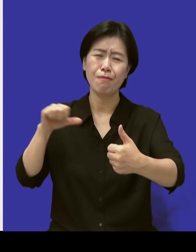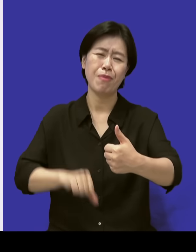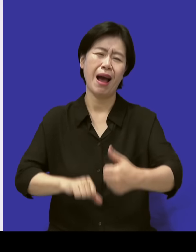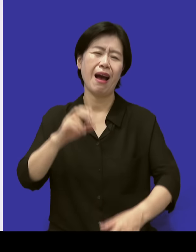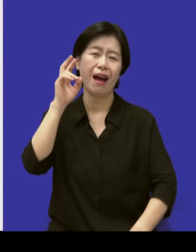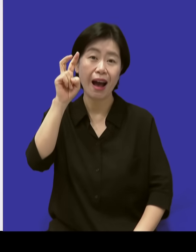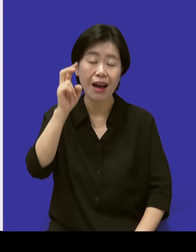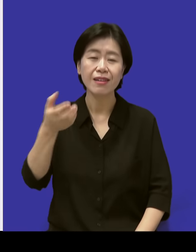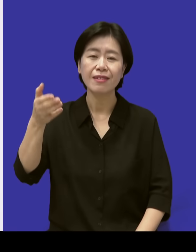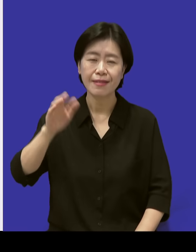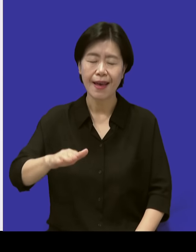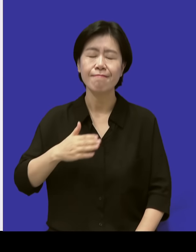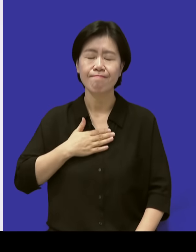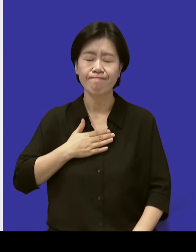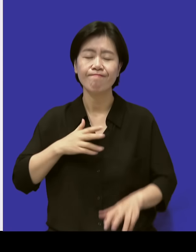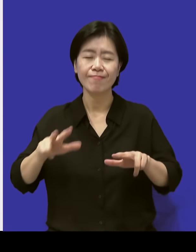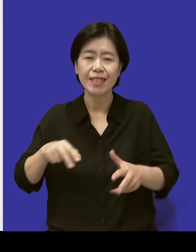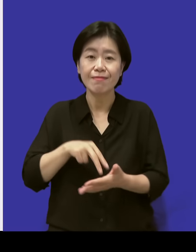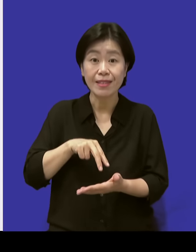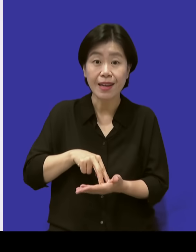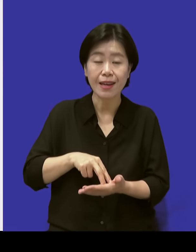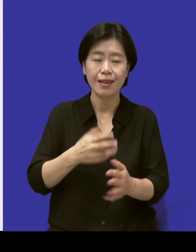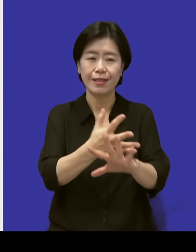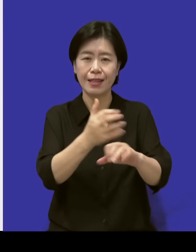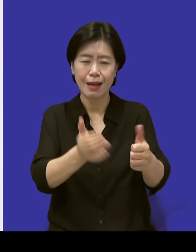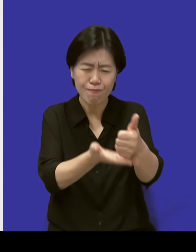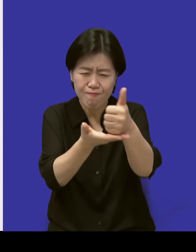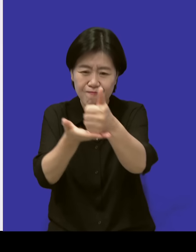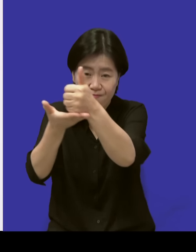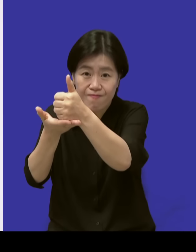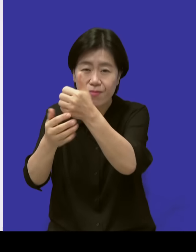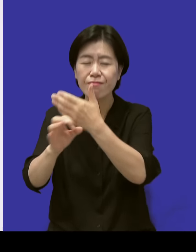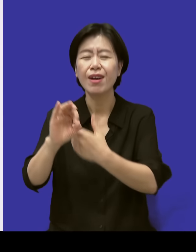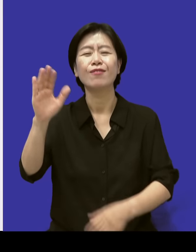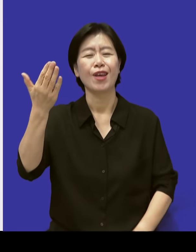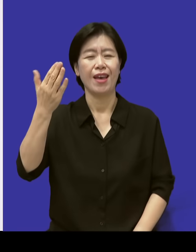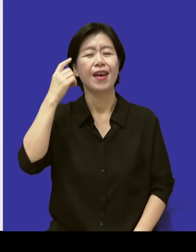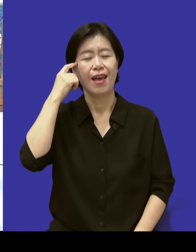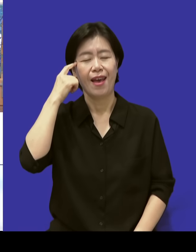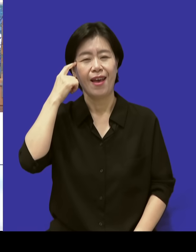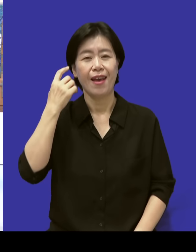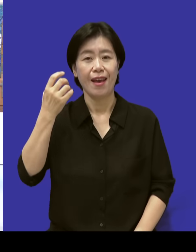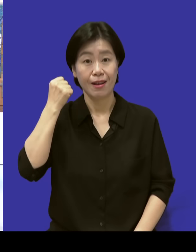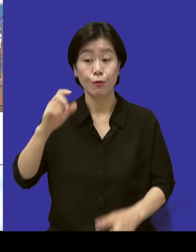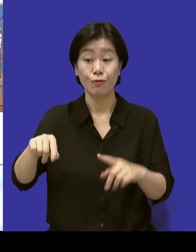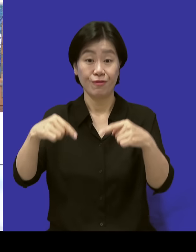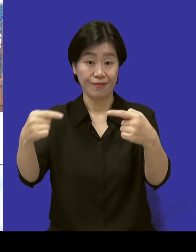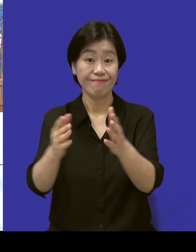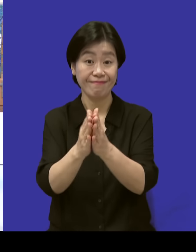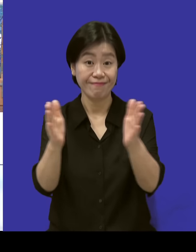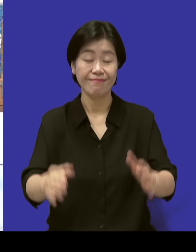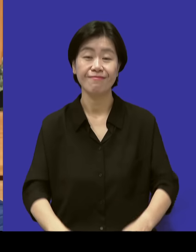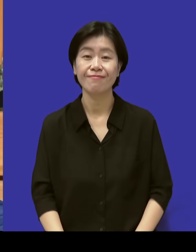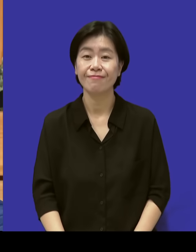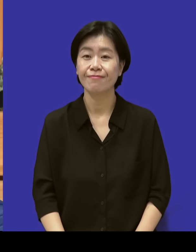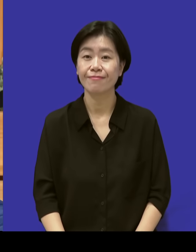섬겨주고 높여주자 예. 이런 마음을 가지고 그 경기에 임했었던 것 같아요. 네.